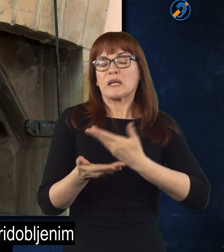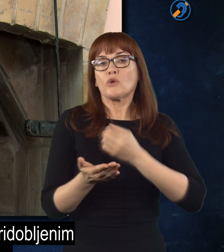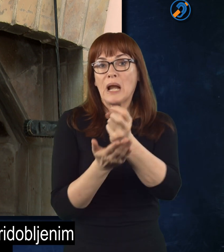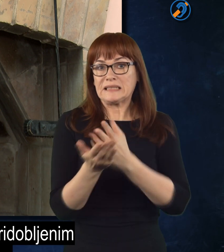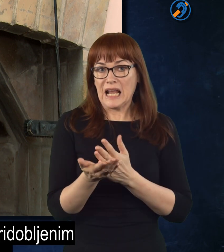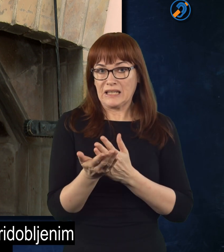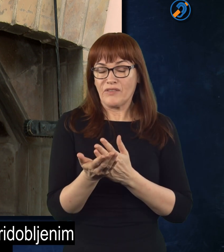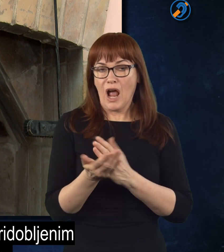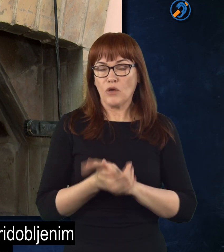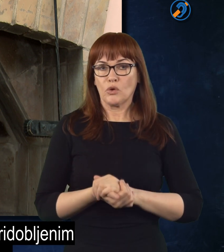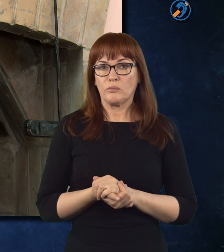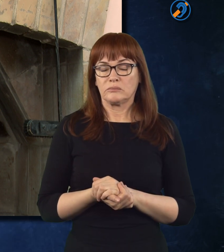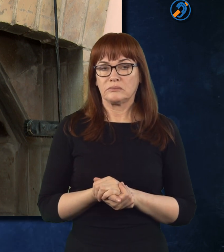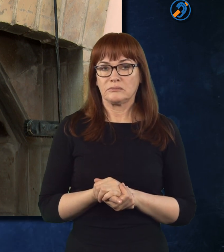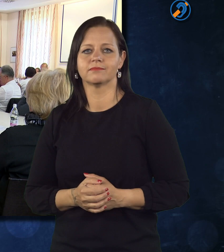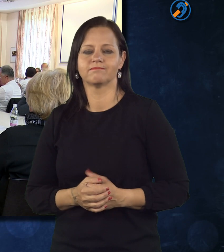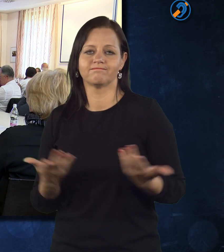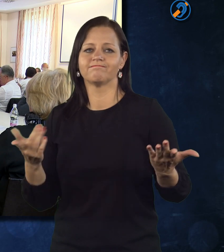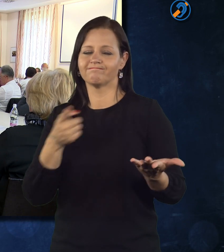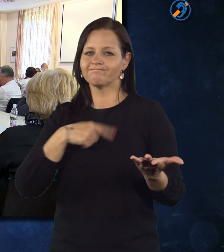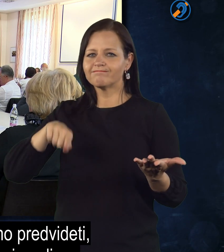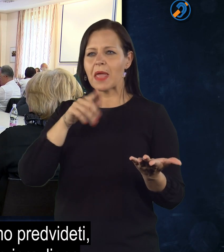pridobljenim certifikatom.